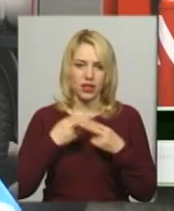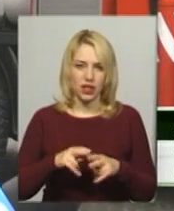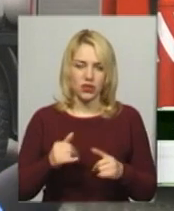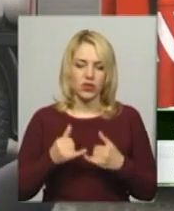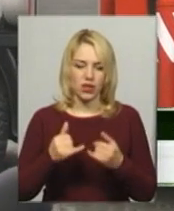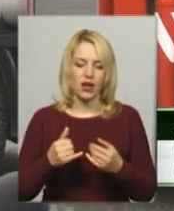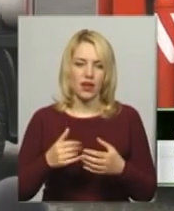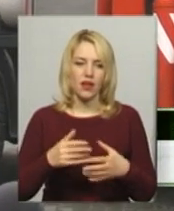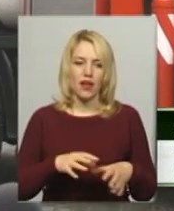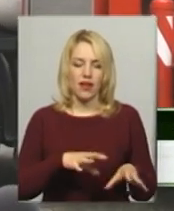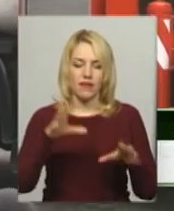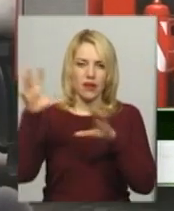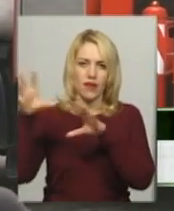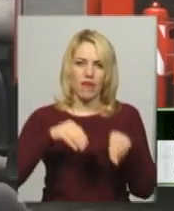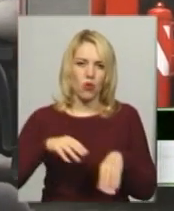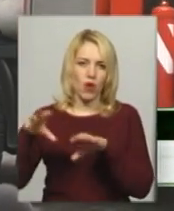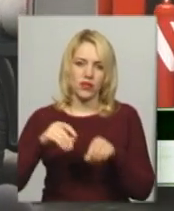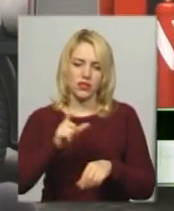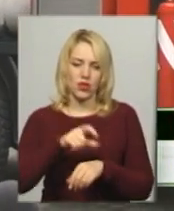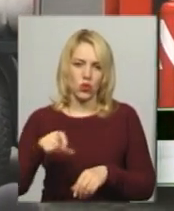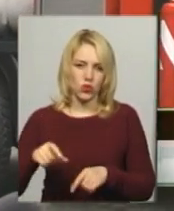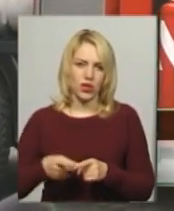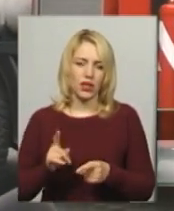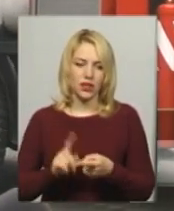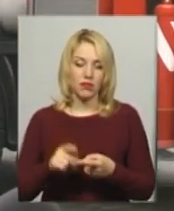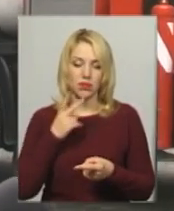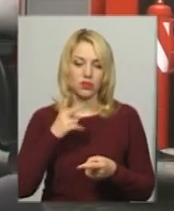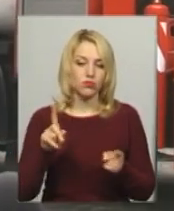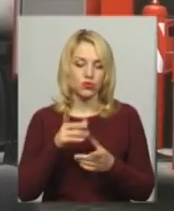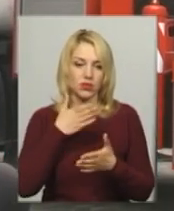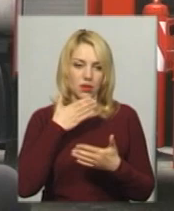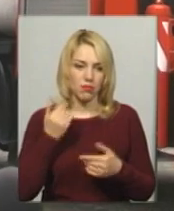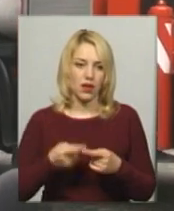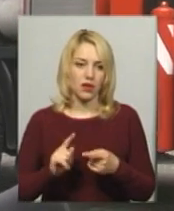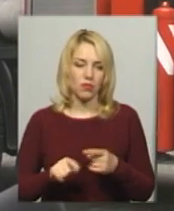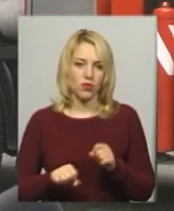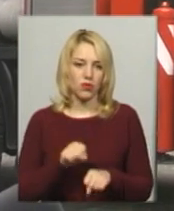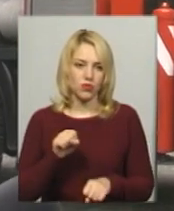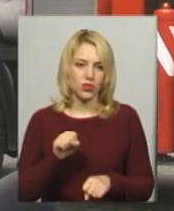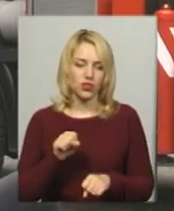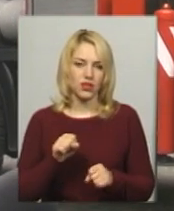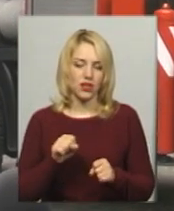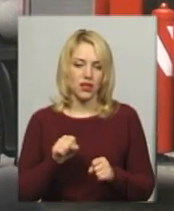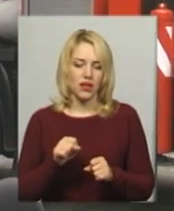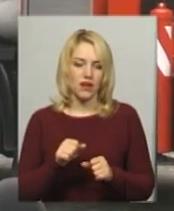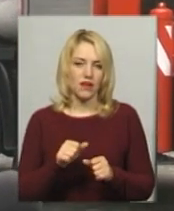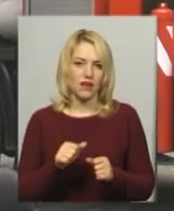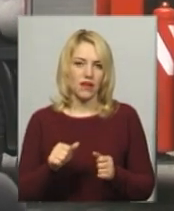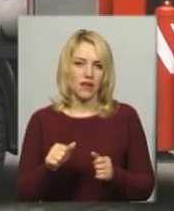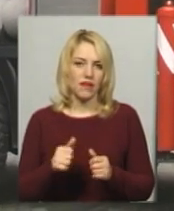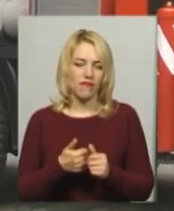евакуації людей з верхніх поверхів будинку. На даному будинку це, як ви бачите, немає. Порушені протипожежні відстані. Слідуюче питання –